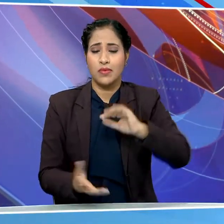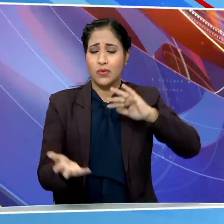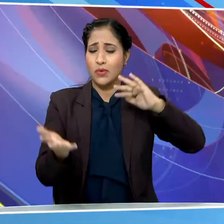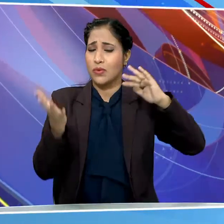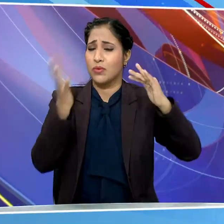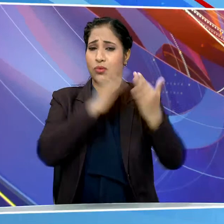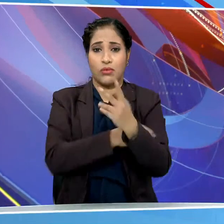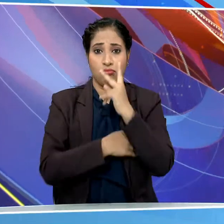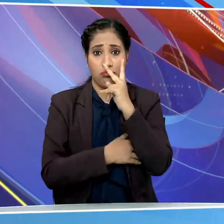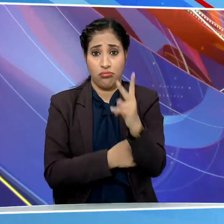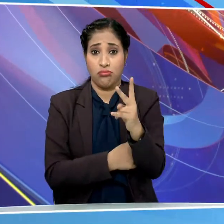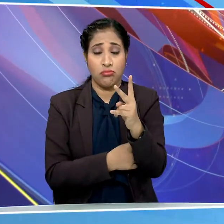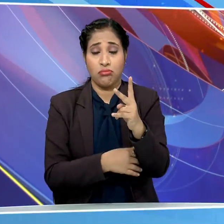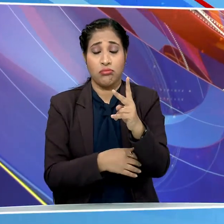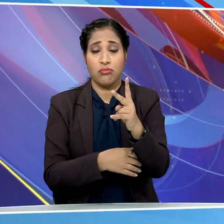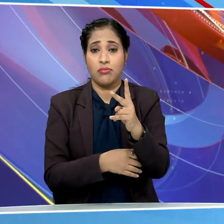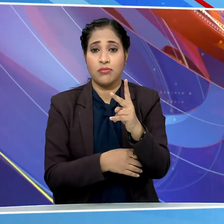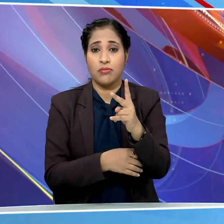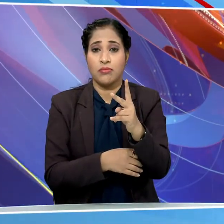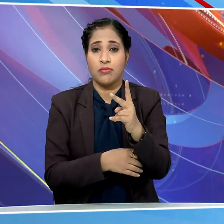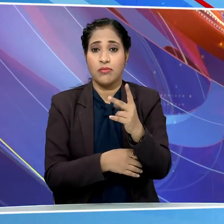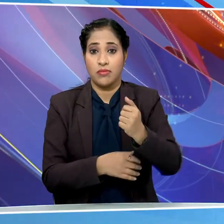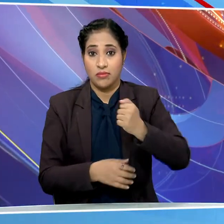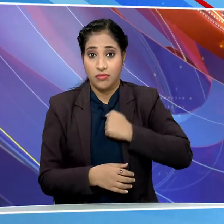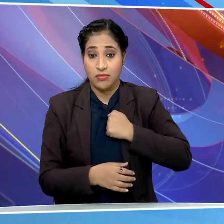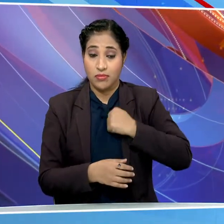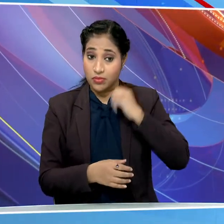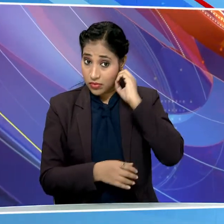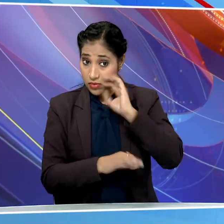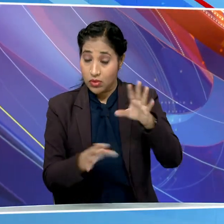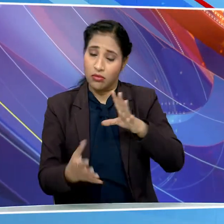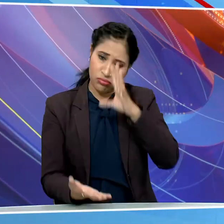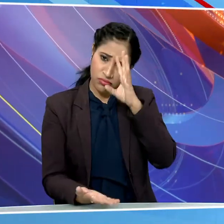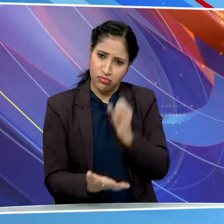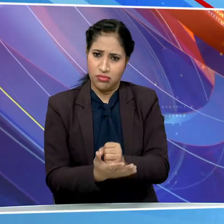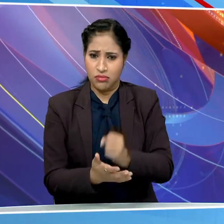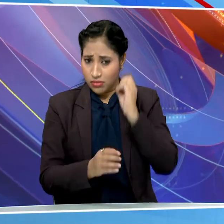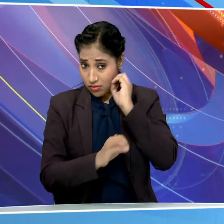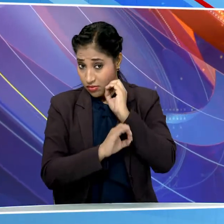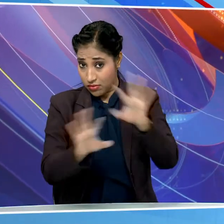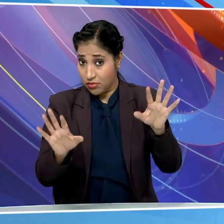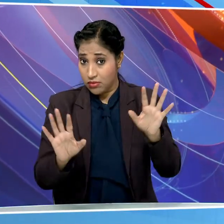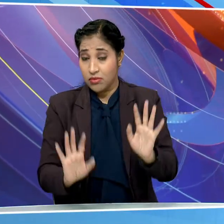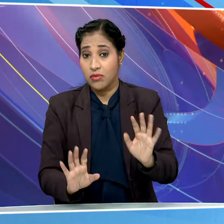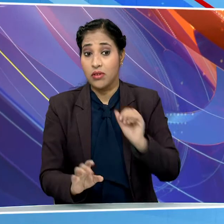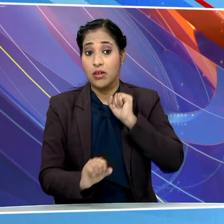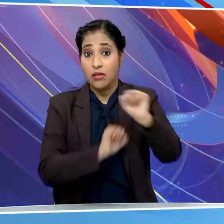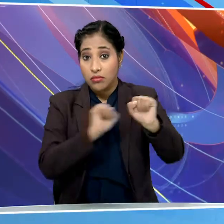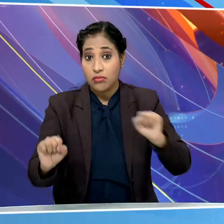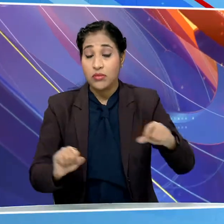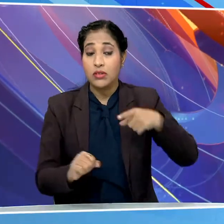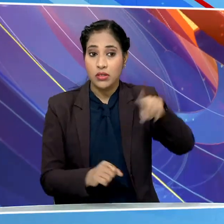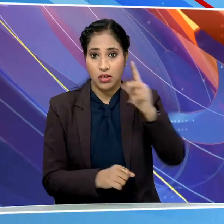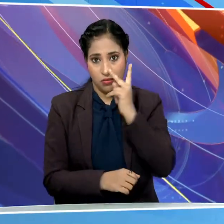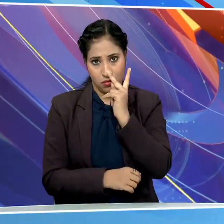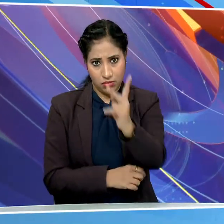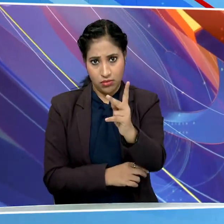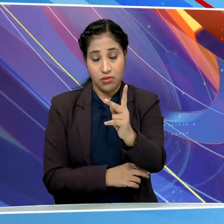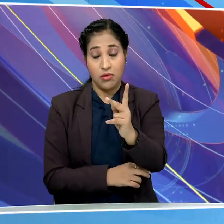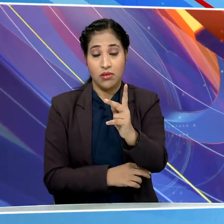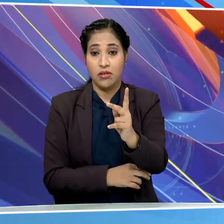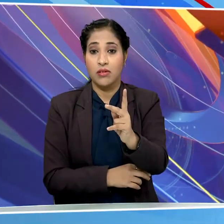दुनिया की, और ये मेरी आपको भी गारंटी है, आप अपनी आंखों के सामने